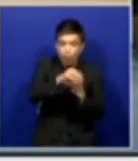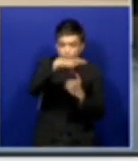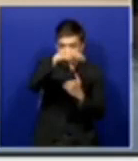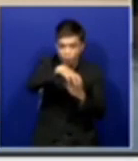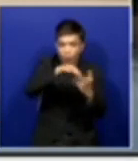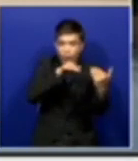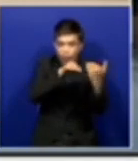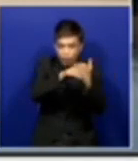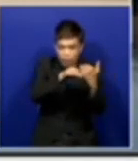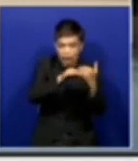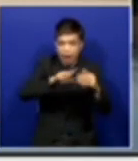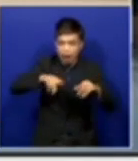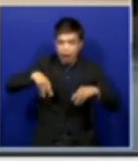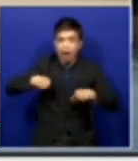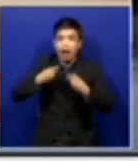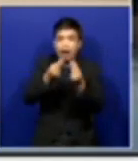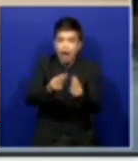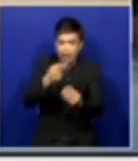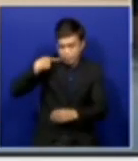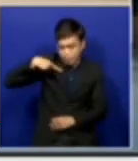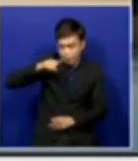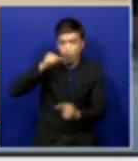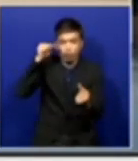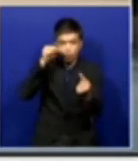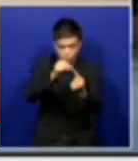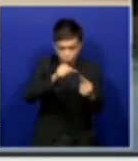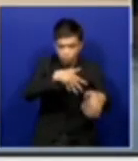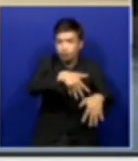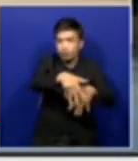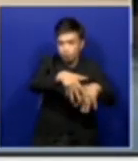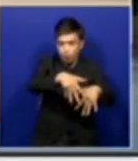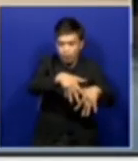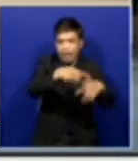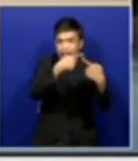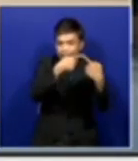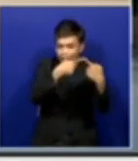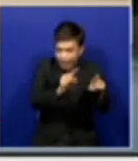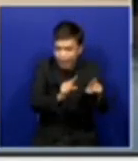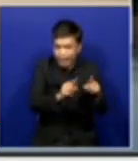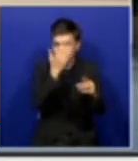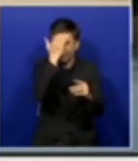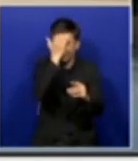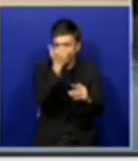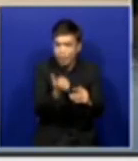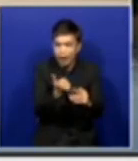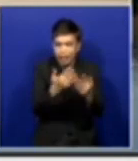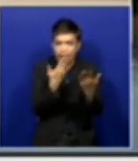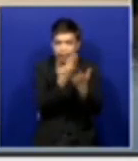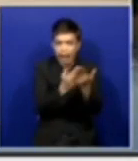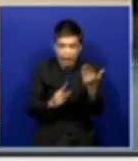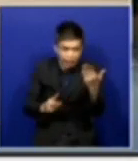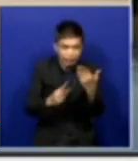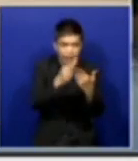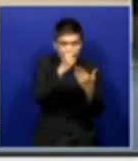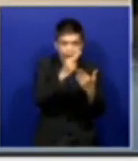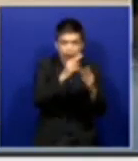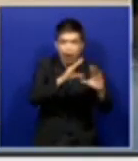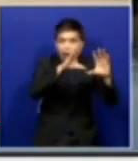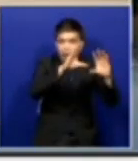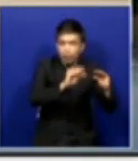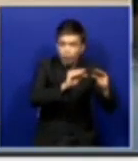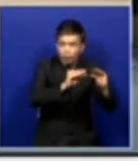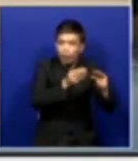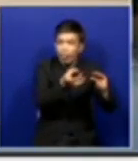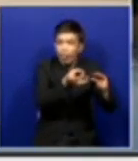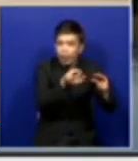นบทนะครับซึ่งอันนี้นะครับผมก็นำเรียนว่าท่านก็ตัดตรงนี้ท่านก็ไปกู้อีก1ล้านล้านมาท